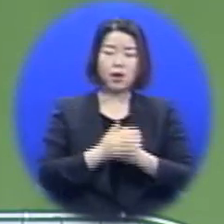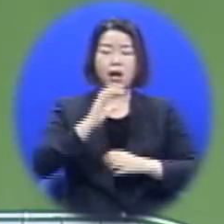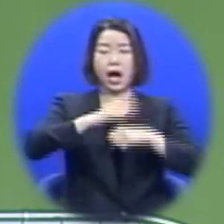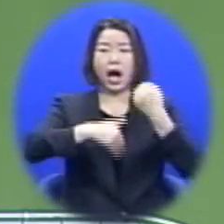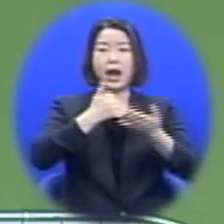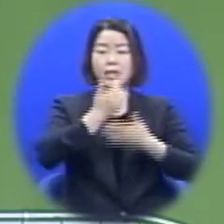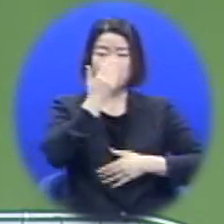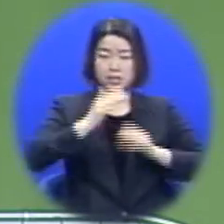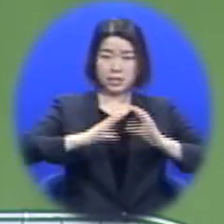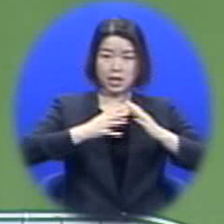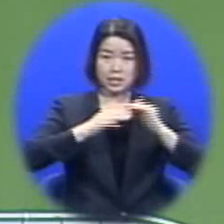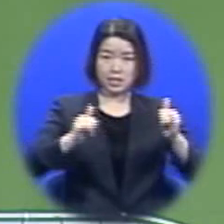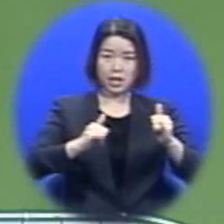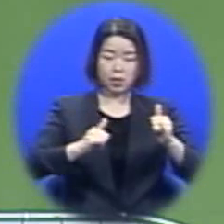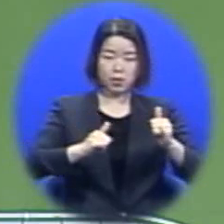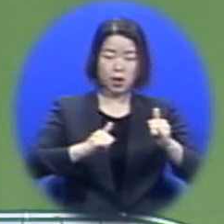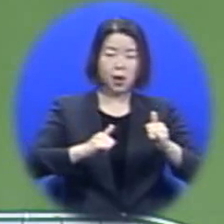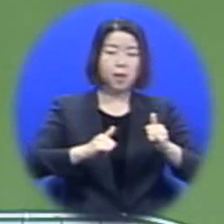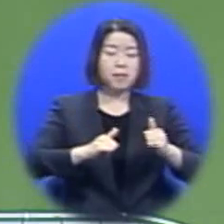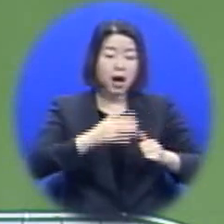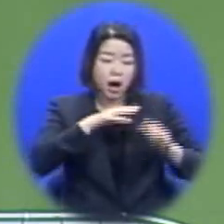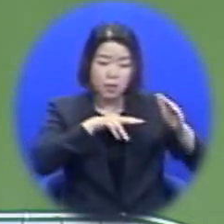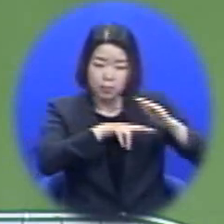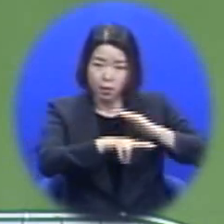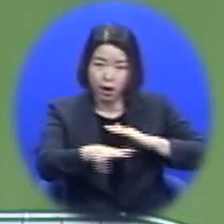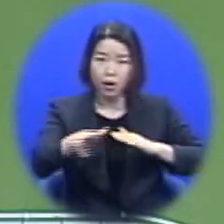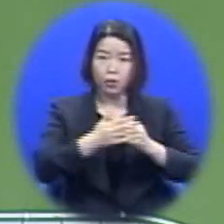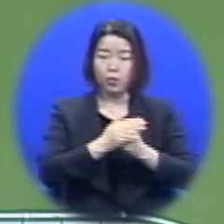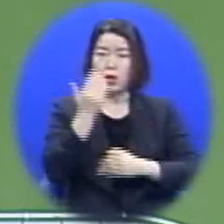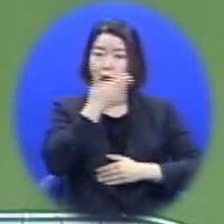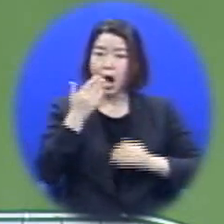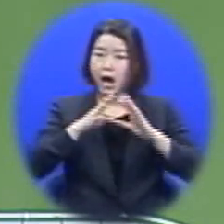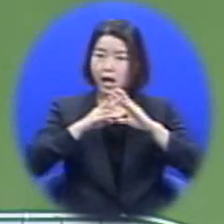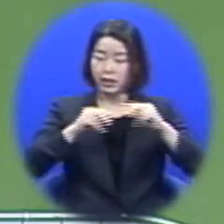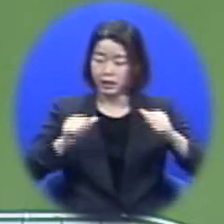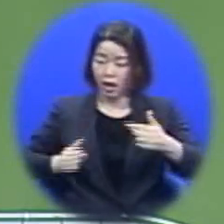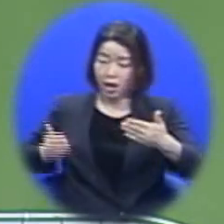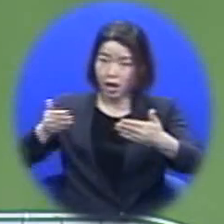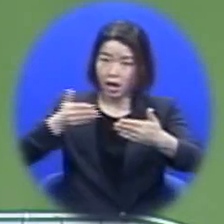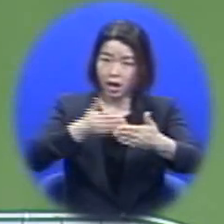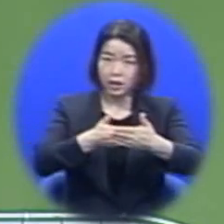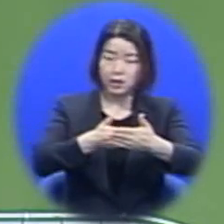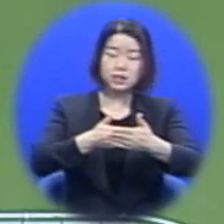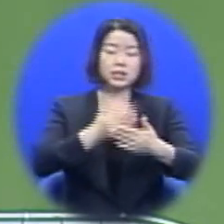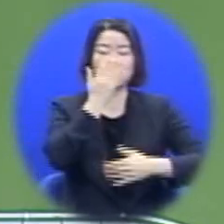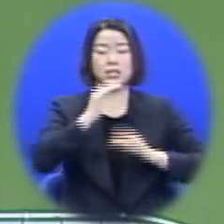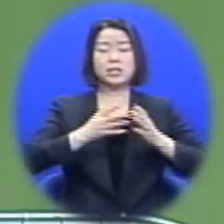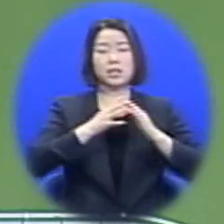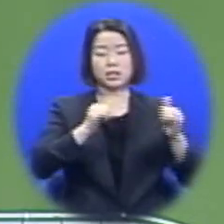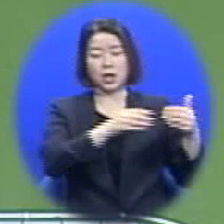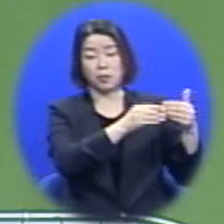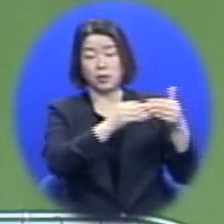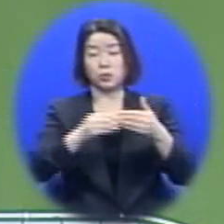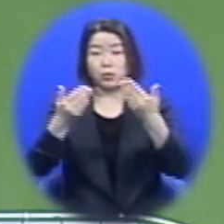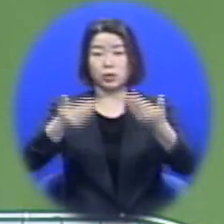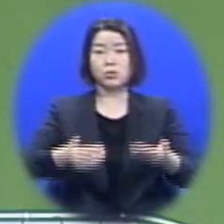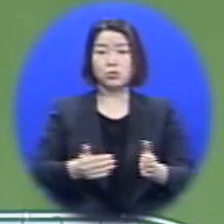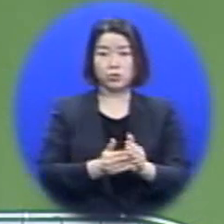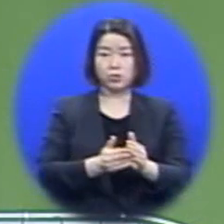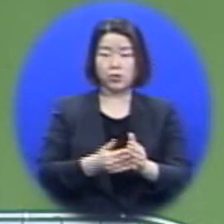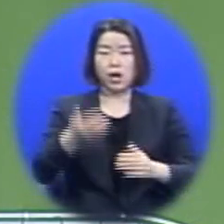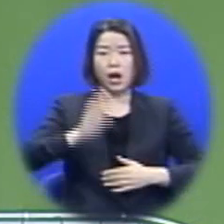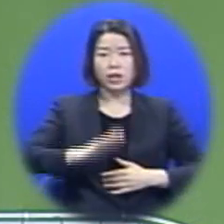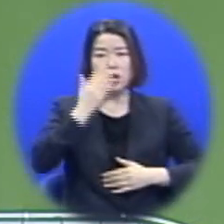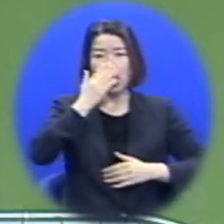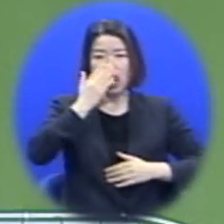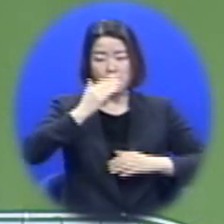백성을 애굽에서 구원해 내시고 가나안 땅에 들어가기까지 이스라엘 백성을 인도하십니다. 그런데 이스라엘 백성들은